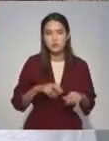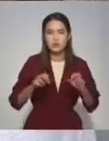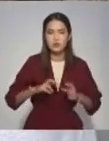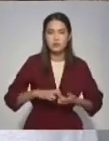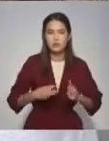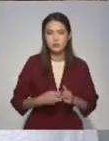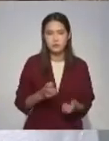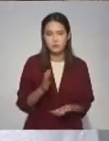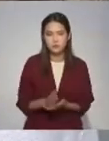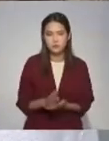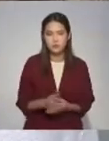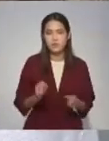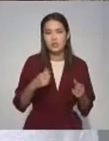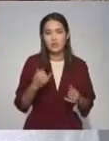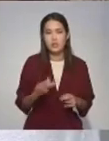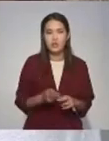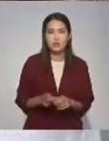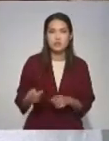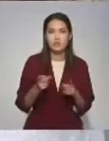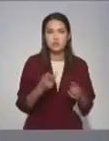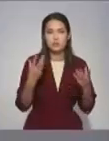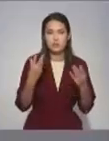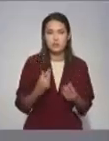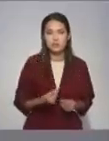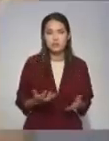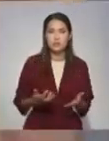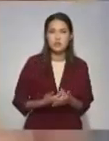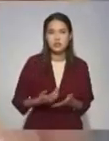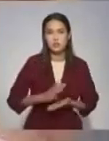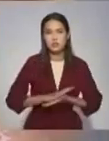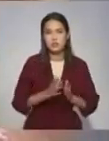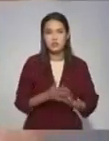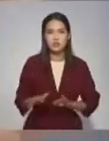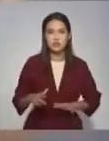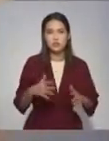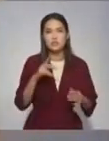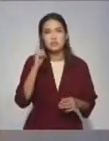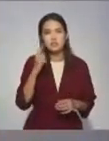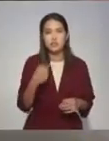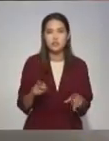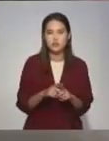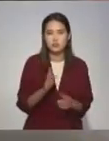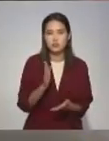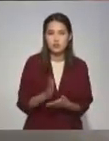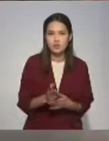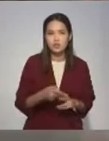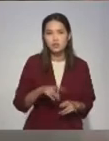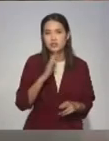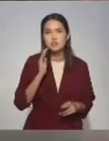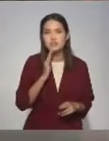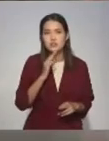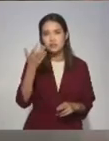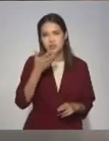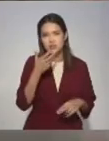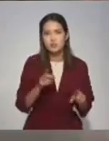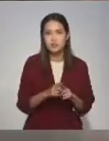жоқ. Ал нарколог Тоқтар Қойшыбеков елде алкогольдік сусындарды тұтынатындардың дені жастар екенін айтты. Әсіресе қыз келіншектер